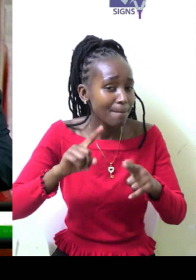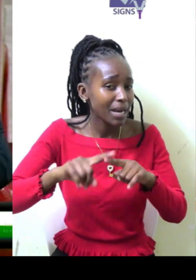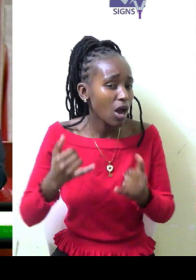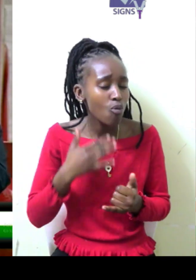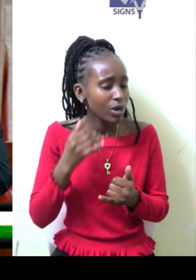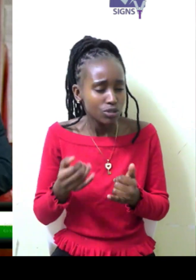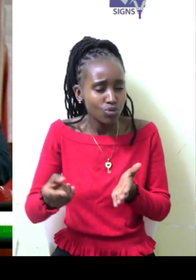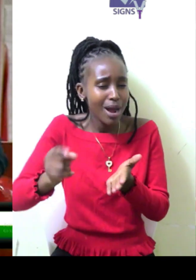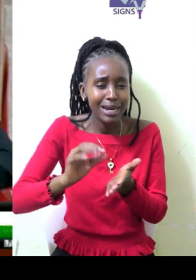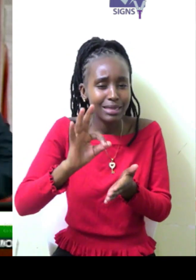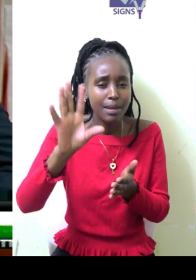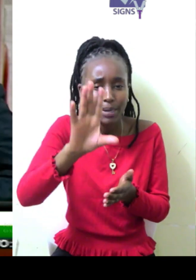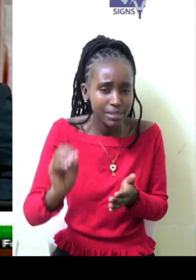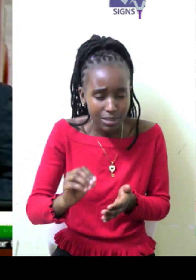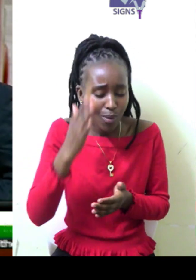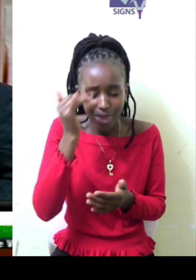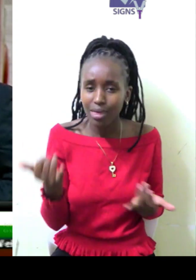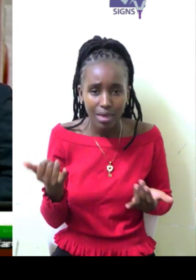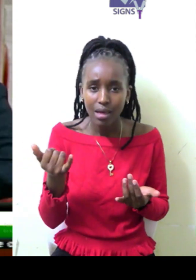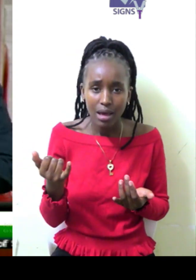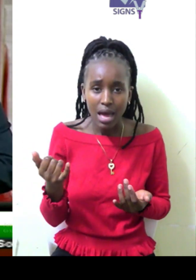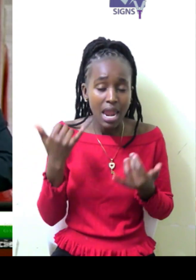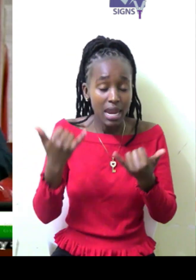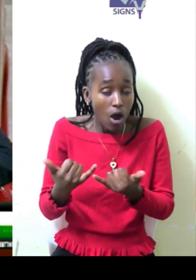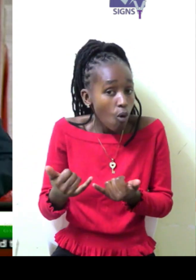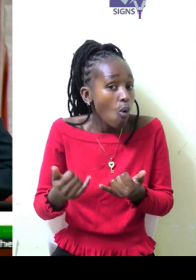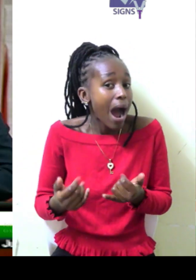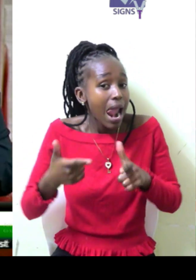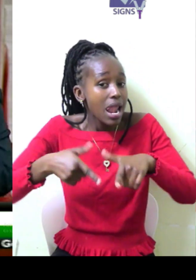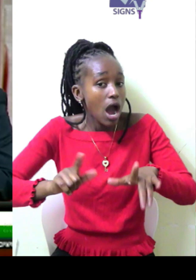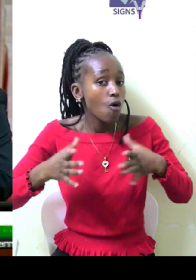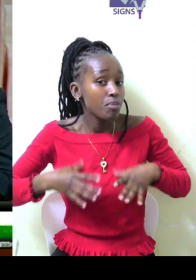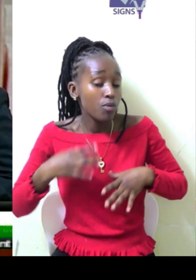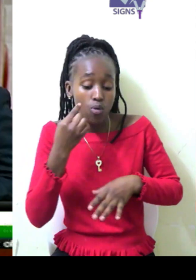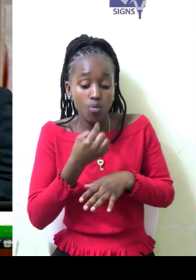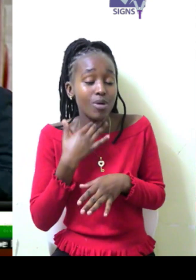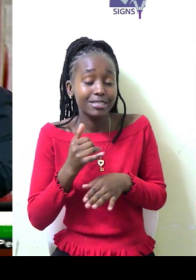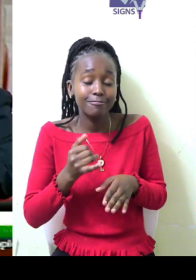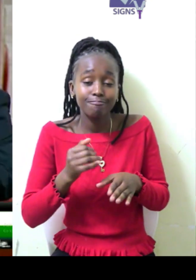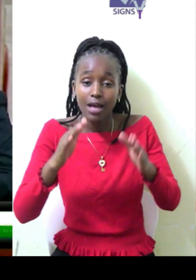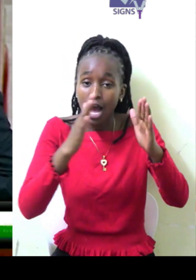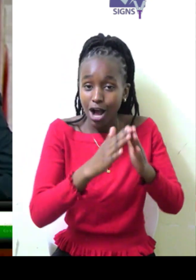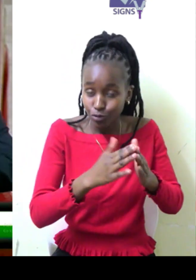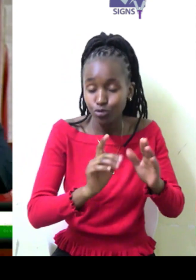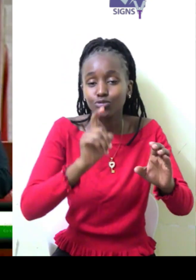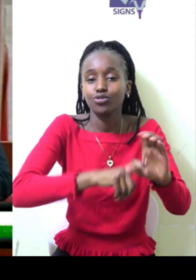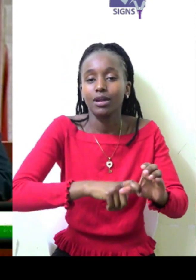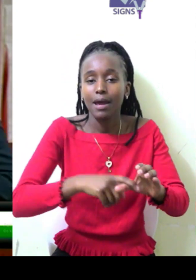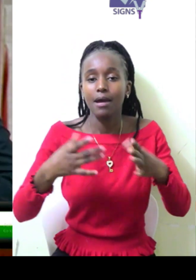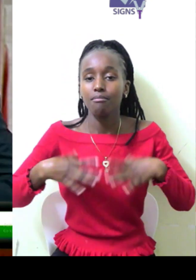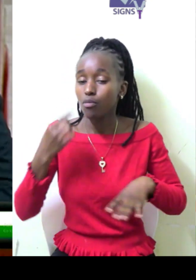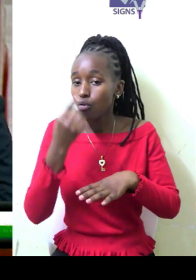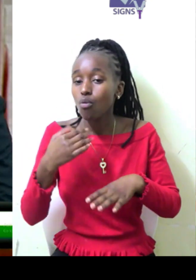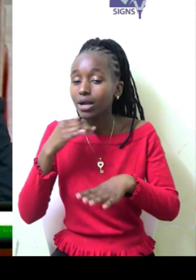ambaye anataka akatiwe alipe nyumba, yule ambaye yuko na nyumba afanye shughuli nyingine na zile pesa